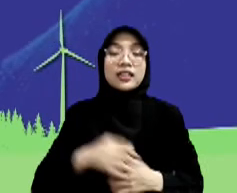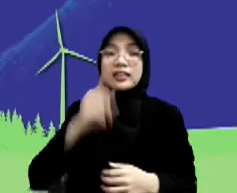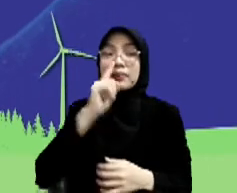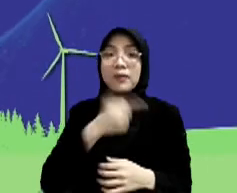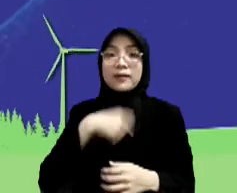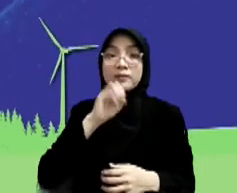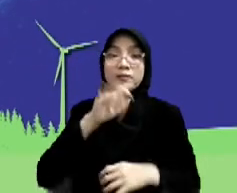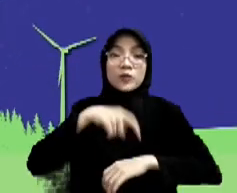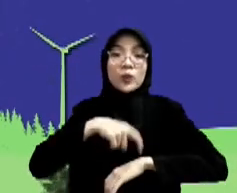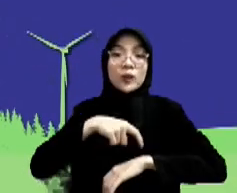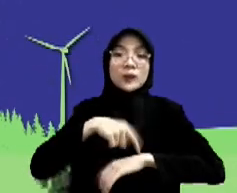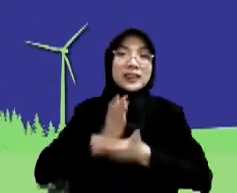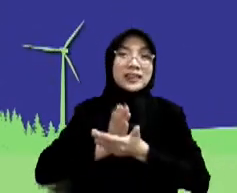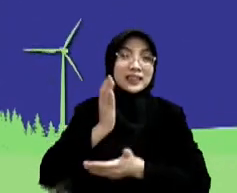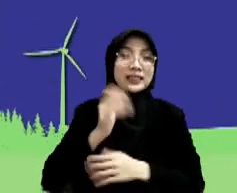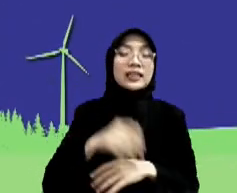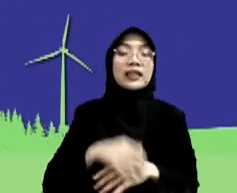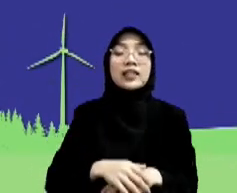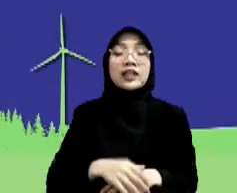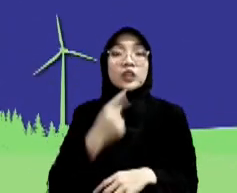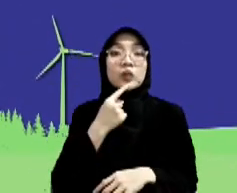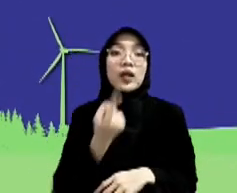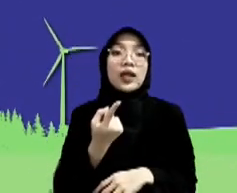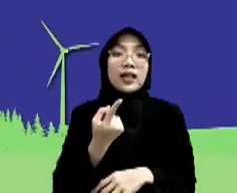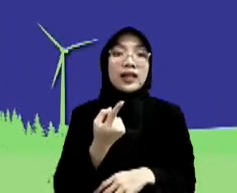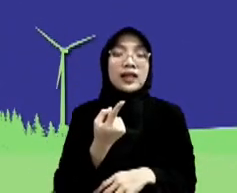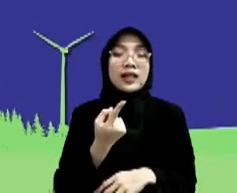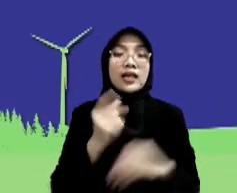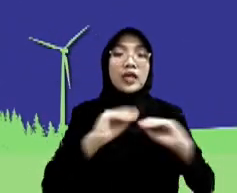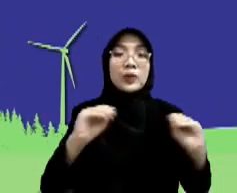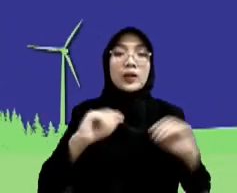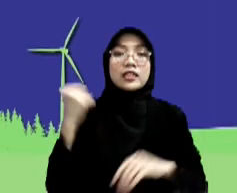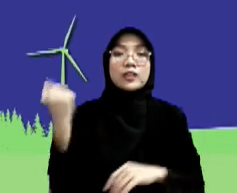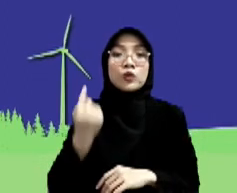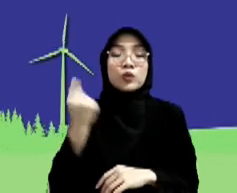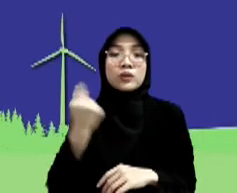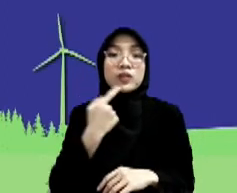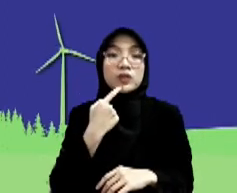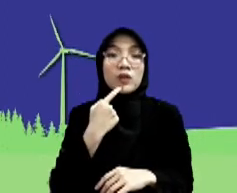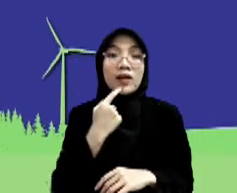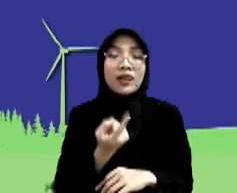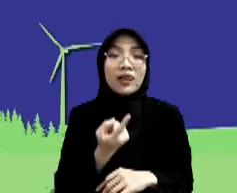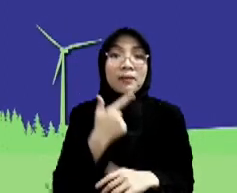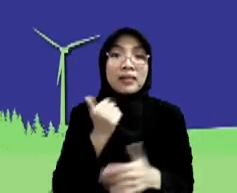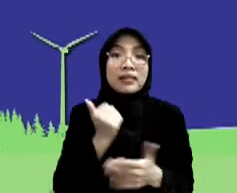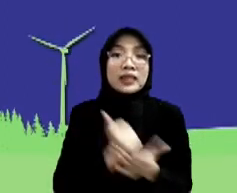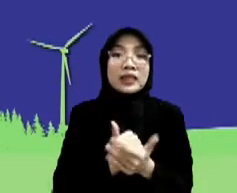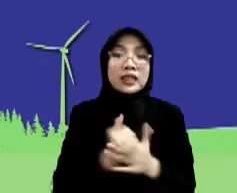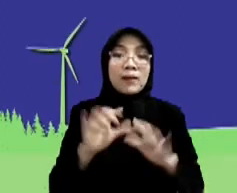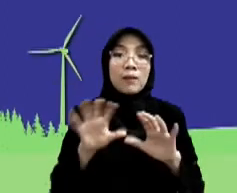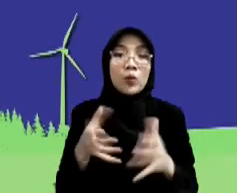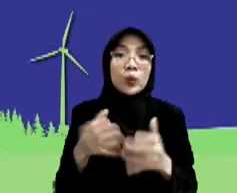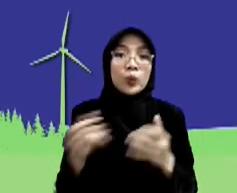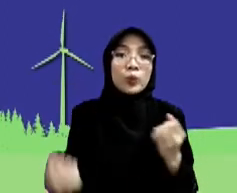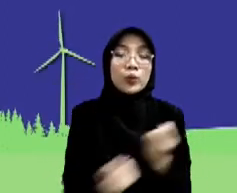ee waktu juga nah eh tentang ee saat ee edukasi publik tentang pentingnya produk ee mendukung